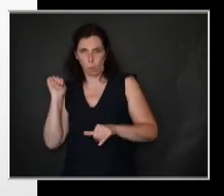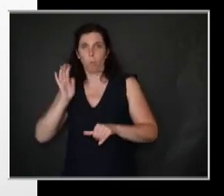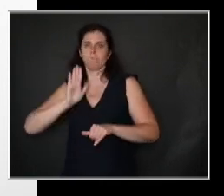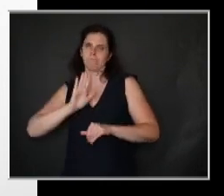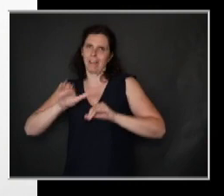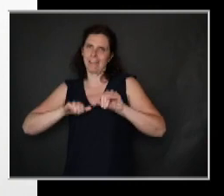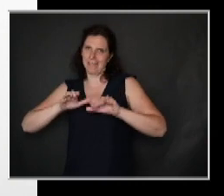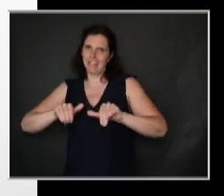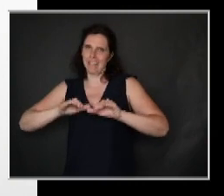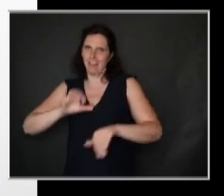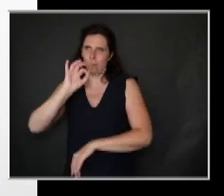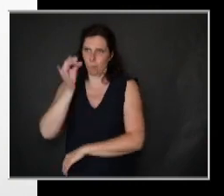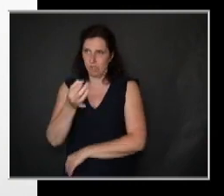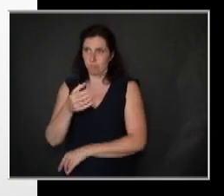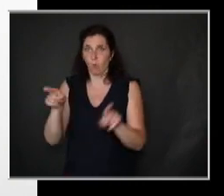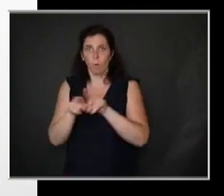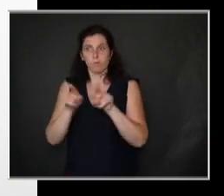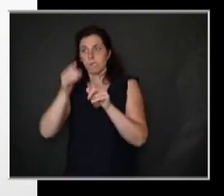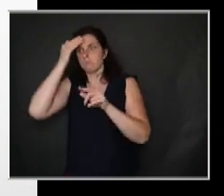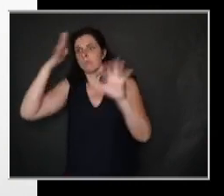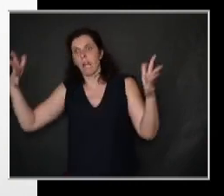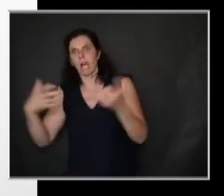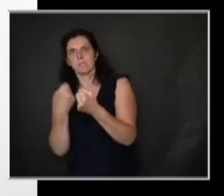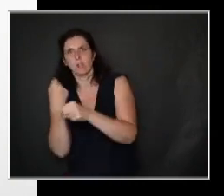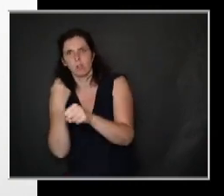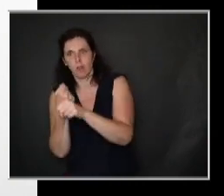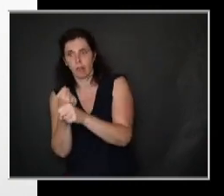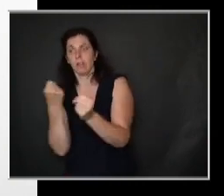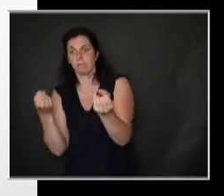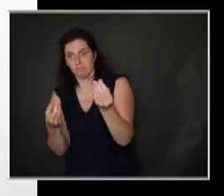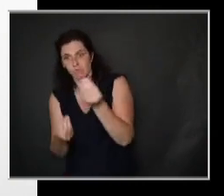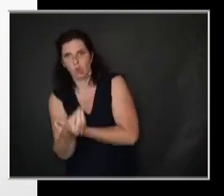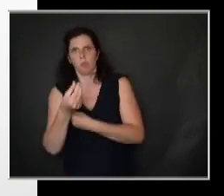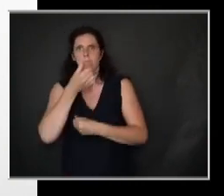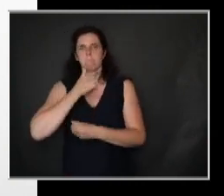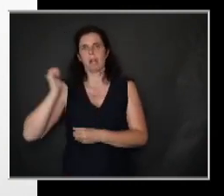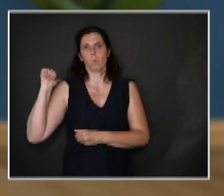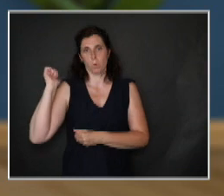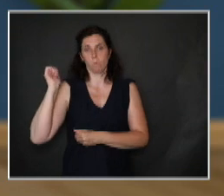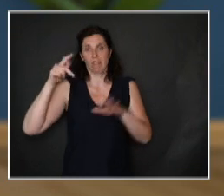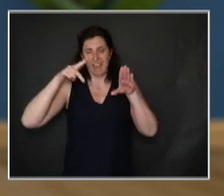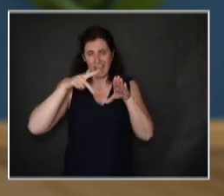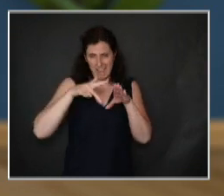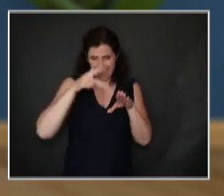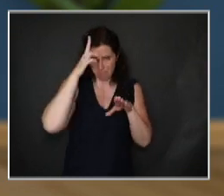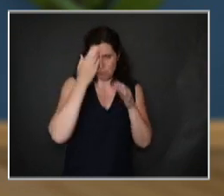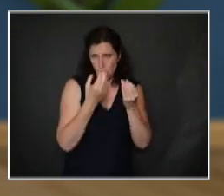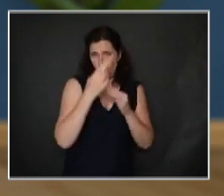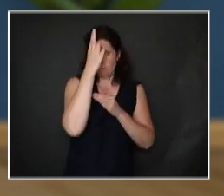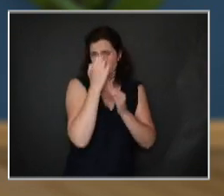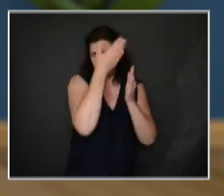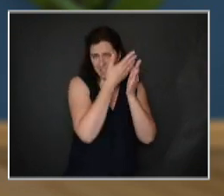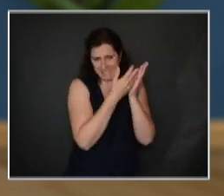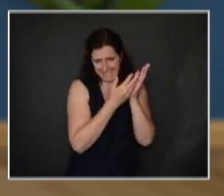se rencontre au cours des accidents du travail, et c'est en fait souvent le début d'une longue,